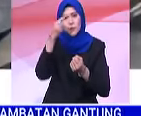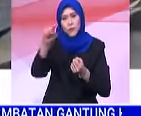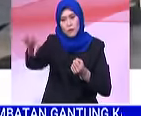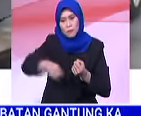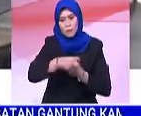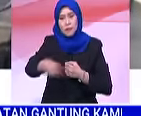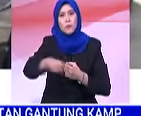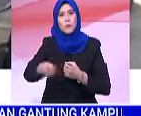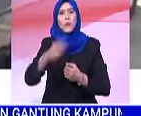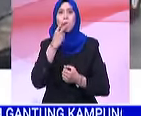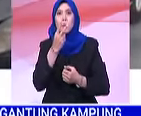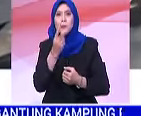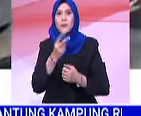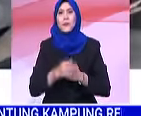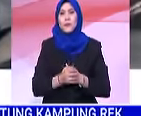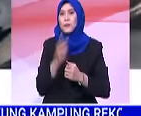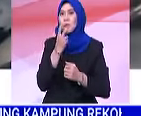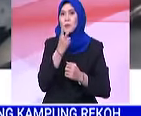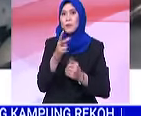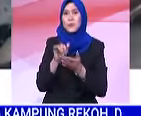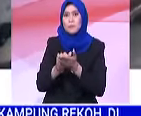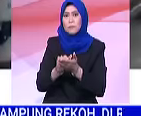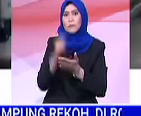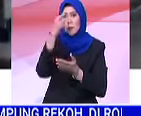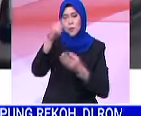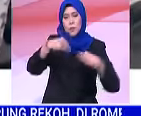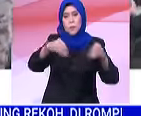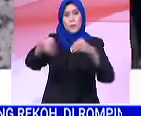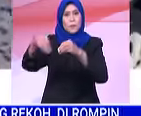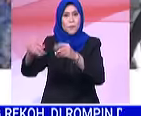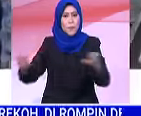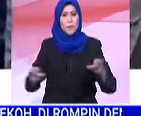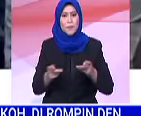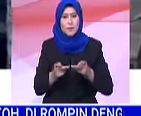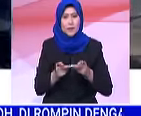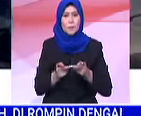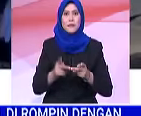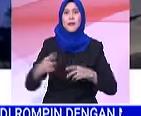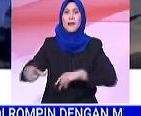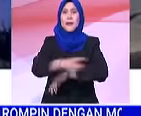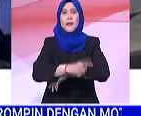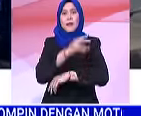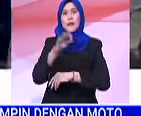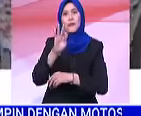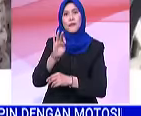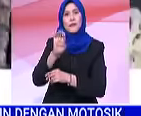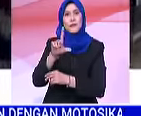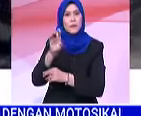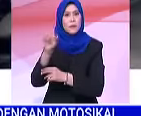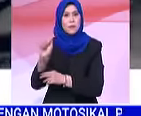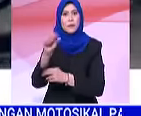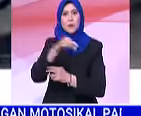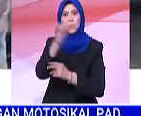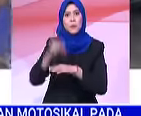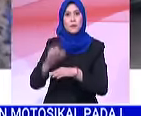mengangkut rokok yang dibawa. Rokok berkenaan dipercayai untuk dipasarkan ke kawasan-kawasan peladangan dan felda seperti Gua